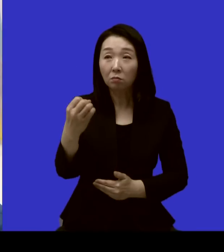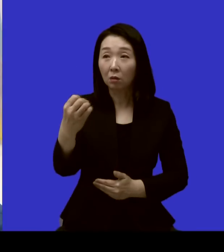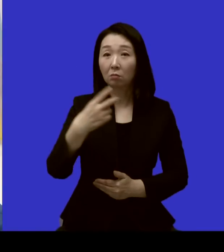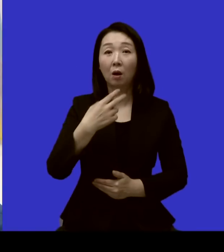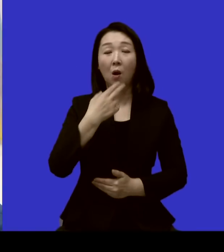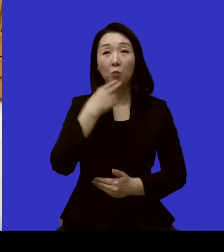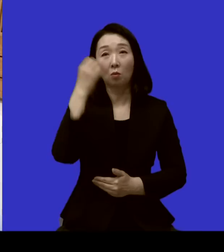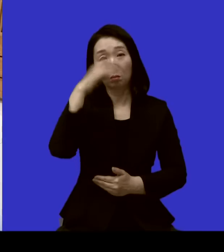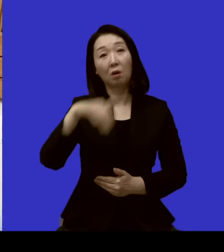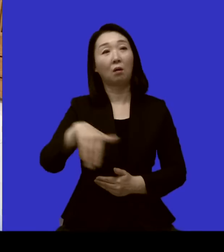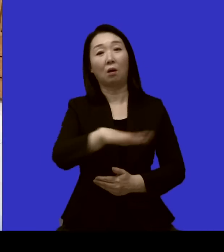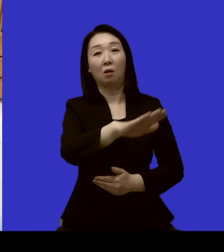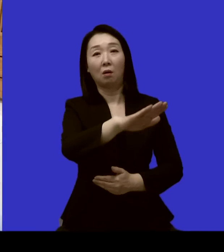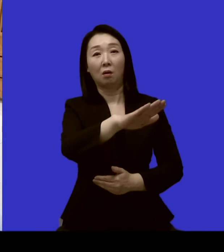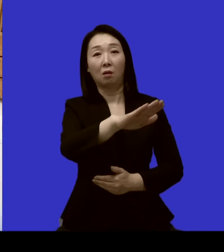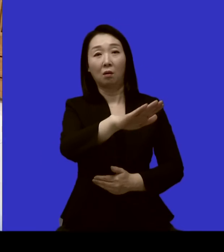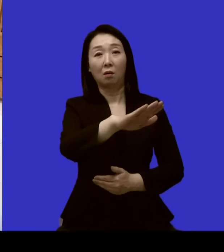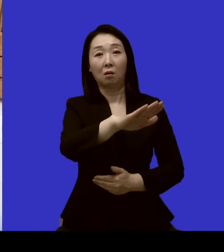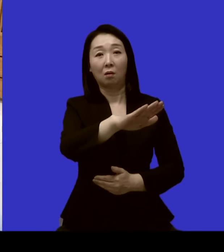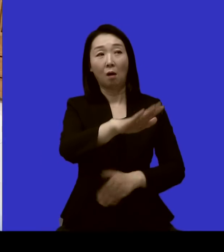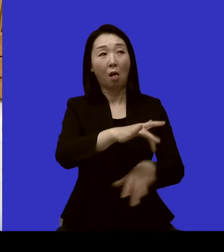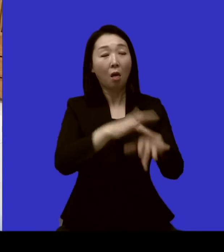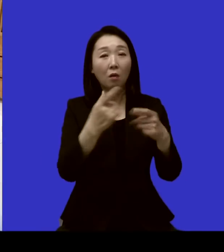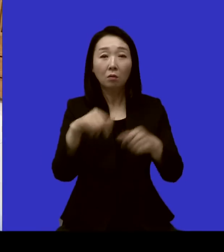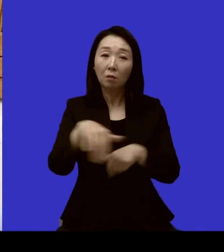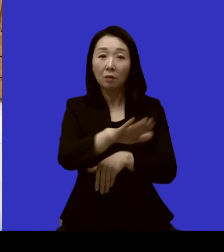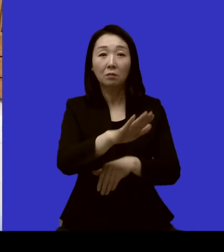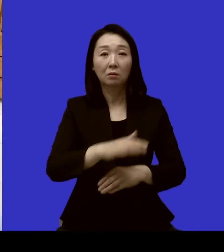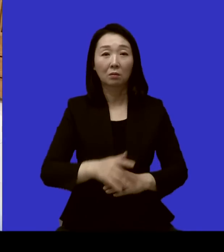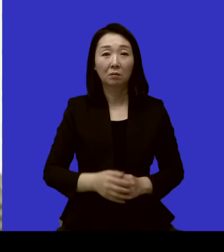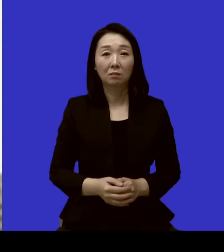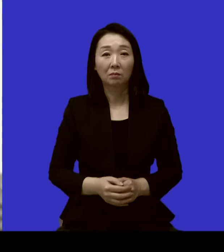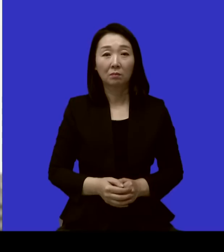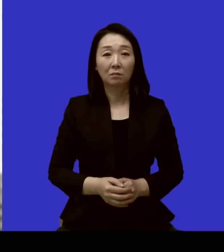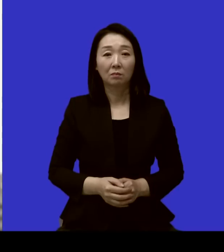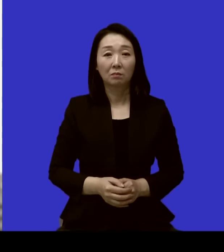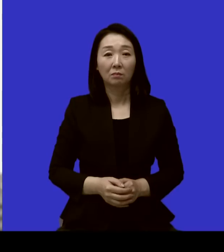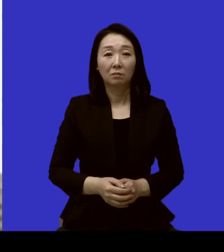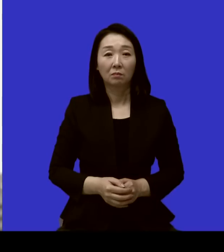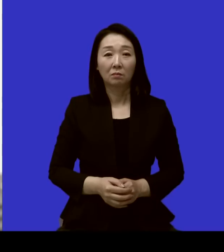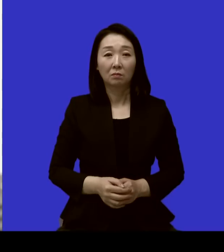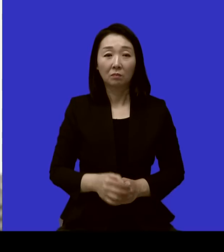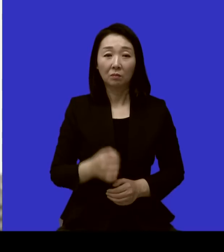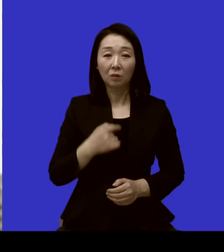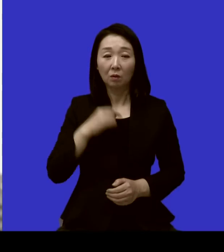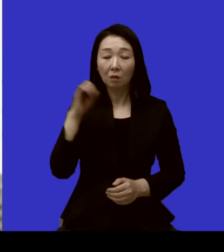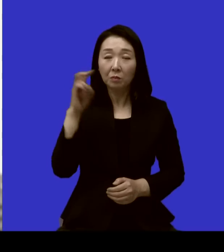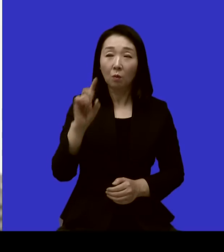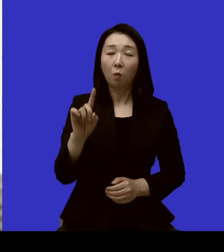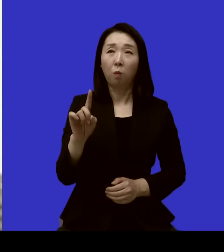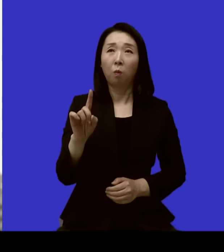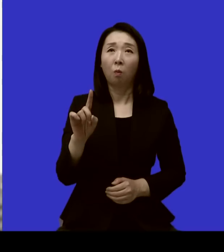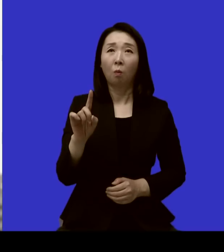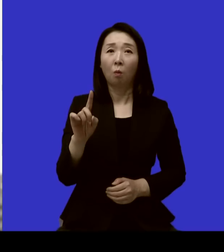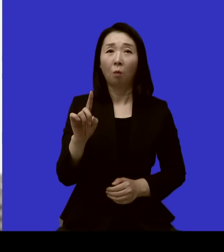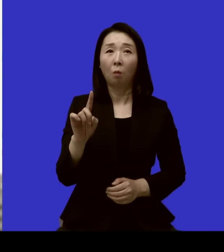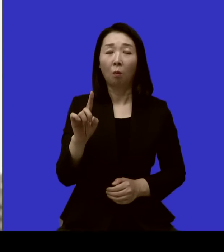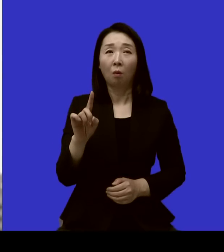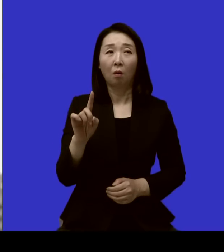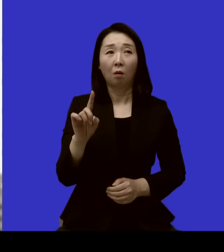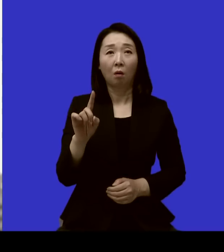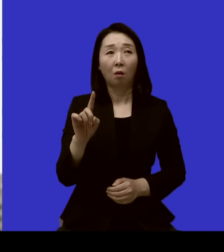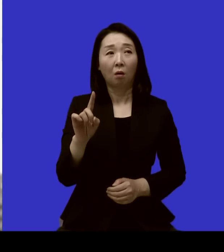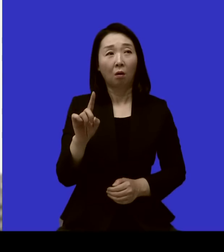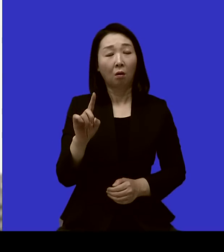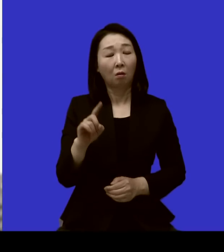대답을 안 하고 그냥 바로 옆으로 유령처럼 스쳐 지나갔던 거예요. 네. 그래서 저는 갑자기 이제 황당한 기분이 애- 들었고 애들이 허탈한 막- 기분이